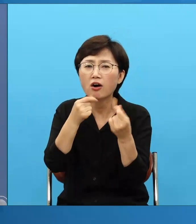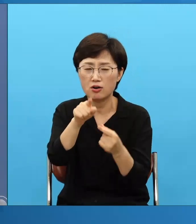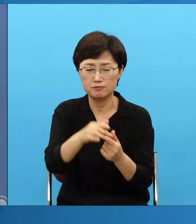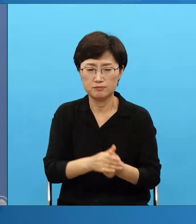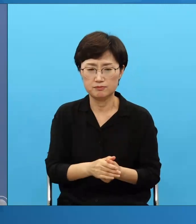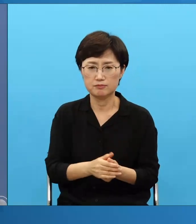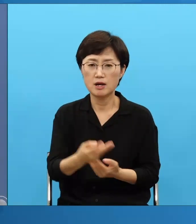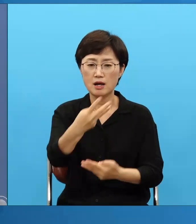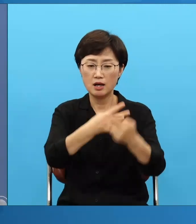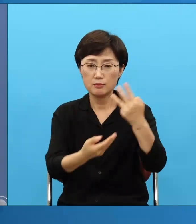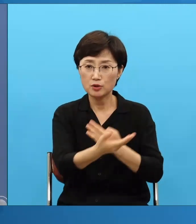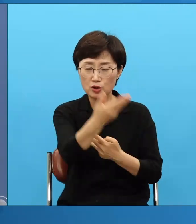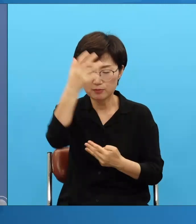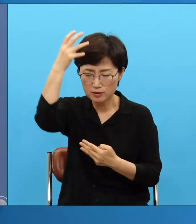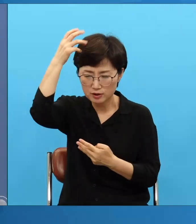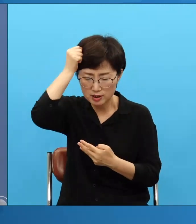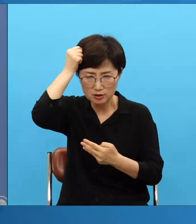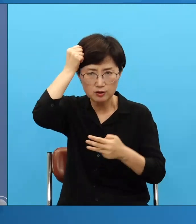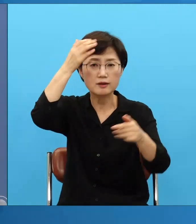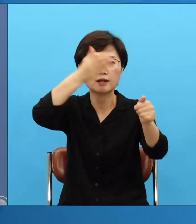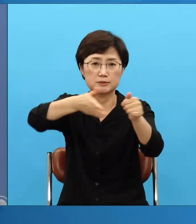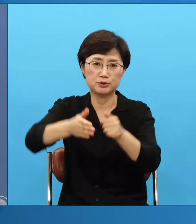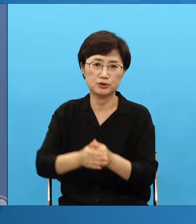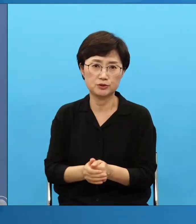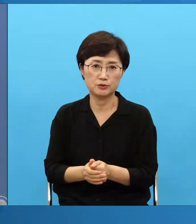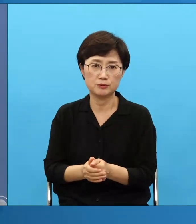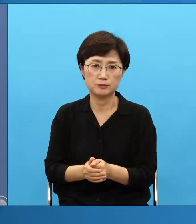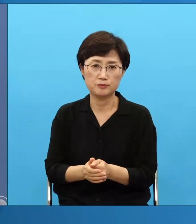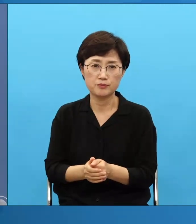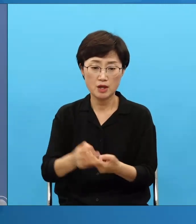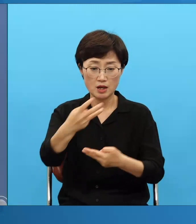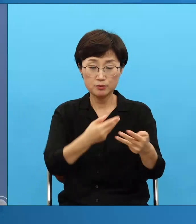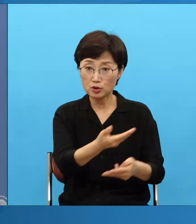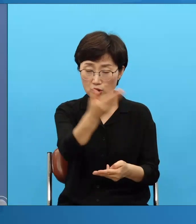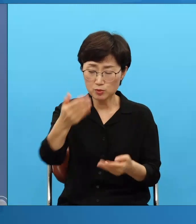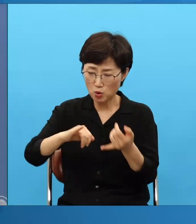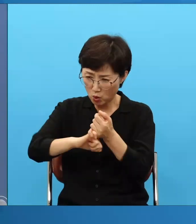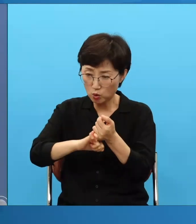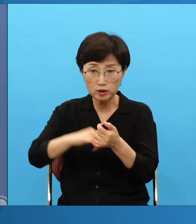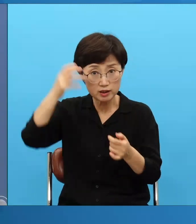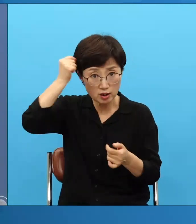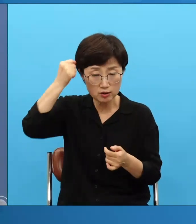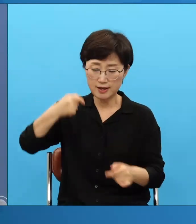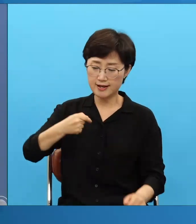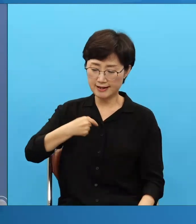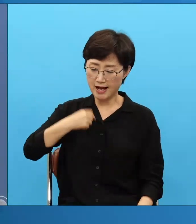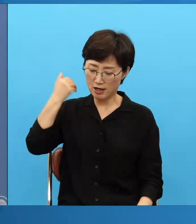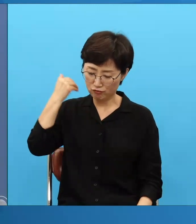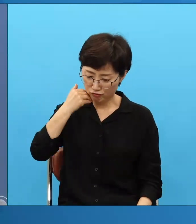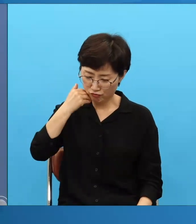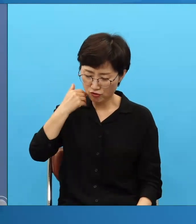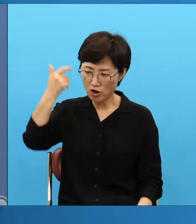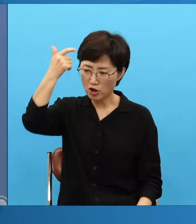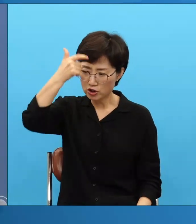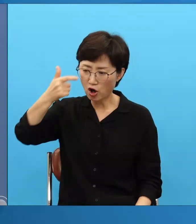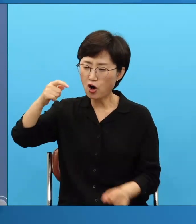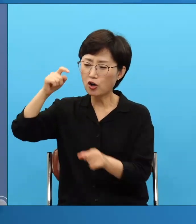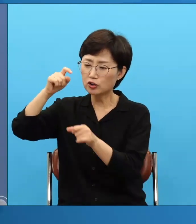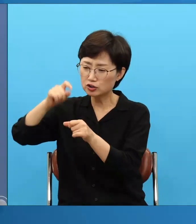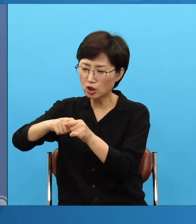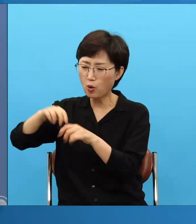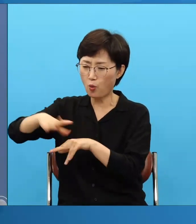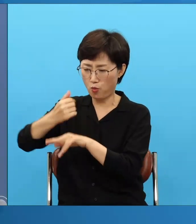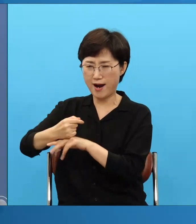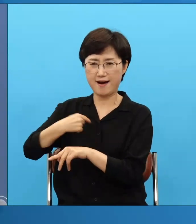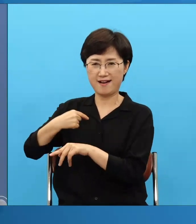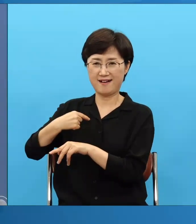갖고 가야 돼요. Now, this is what the remnants must possess as they 전국적인 go out. 렘넌트들은 꼭 가져야 돼요. 나는 영적인 왕으로 간다. And remnants throughout the world, you have to